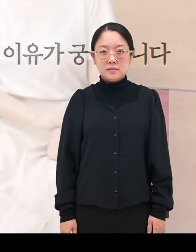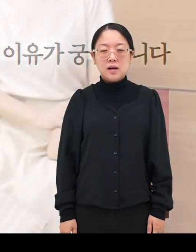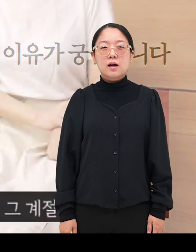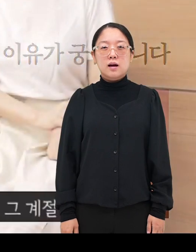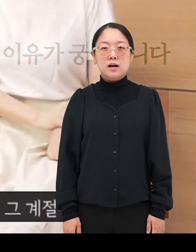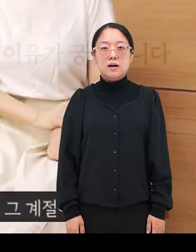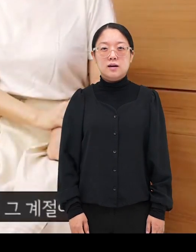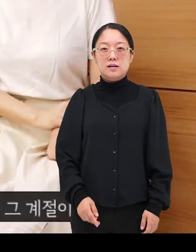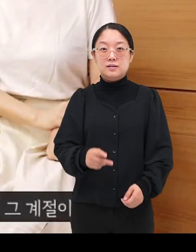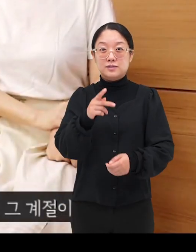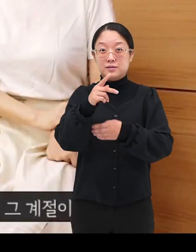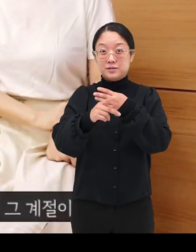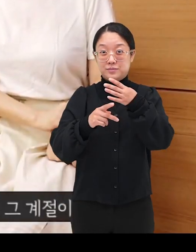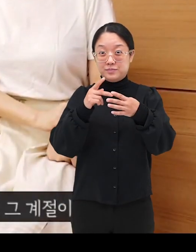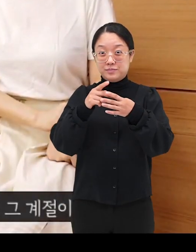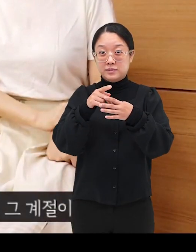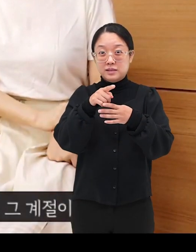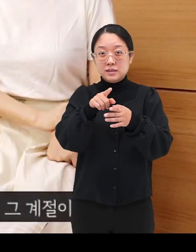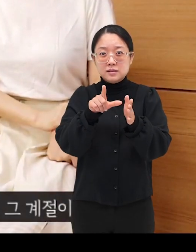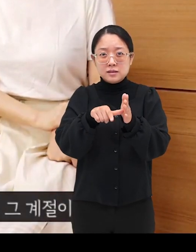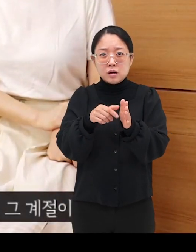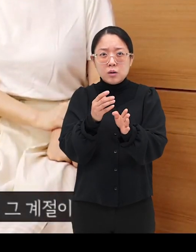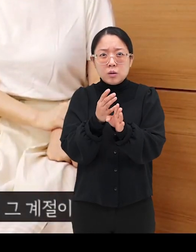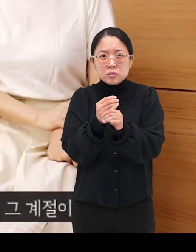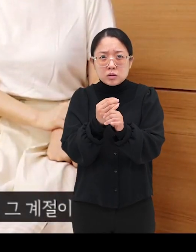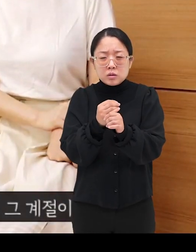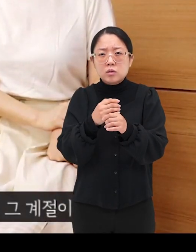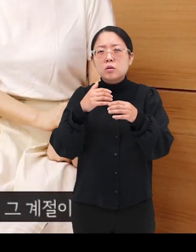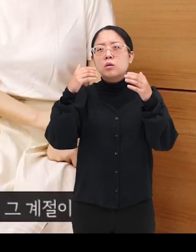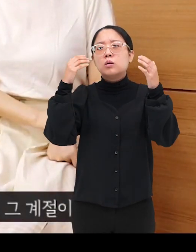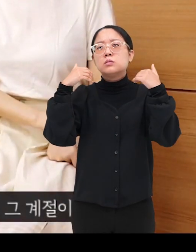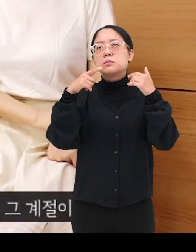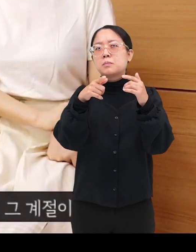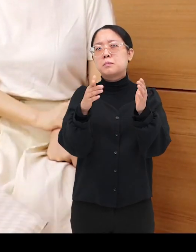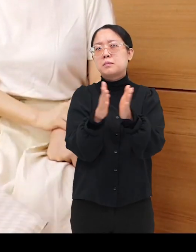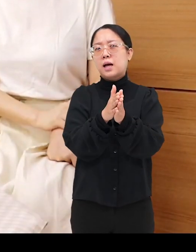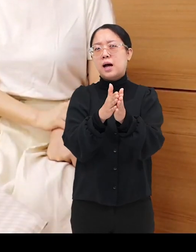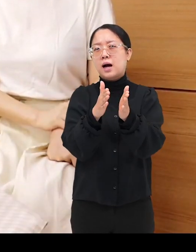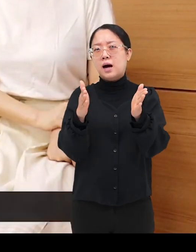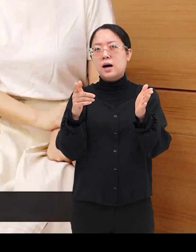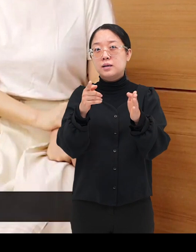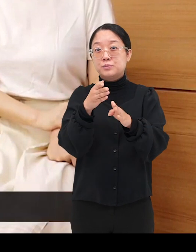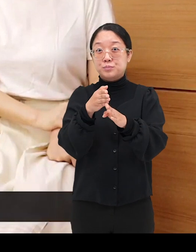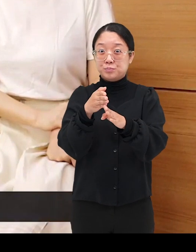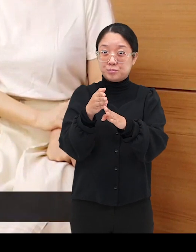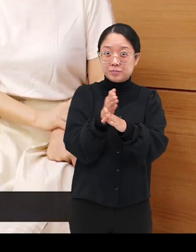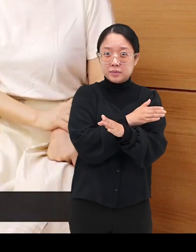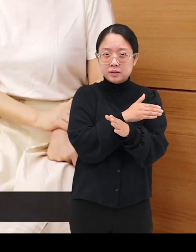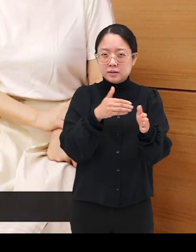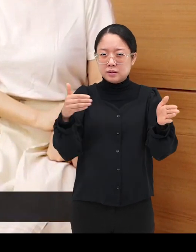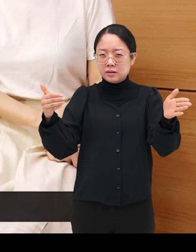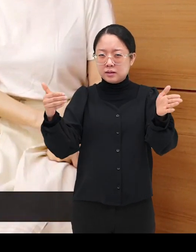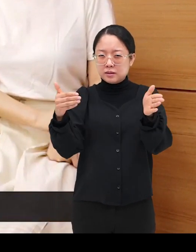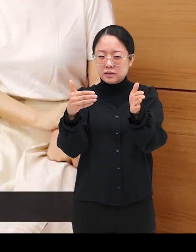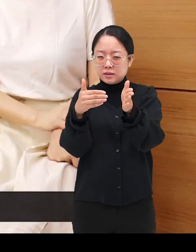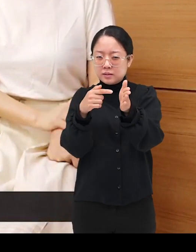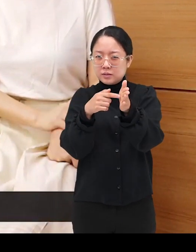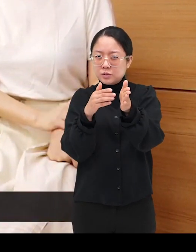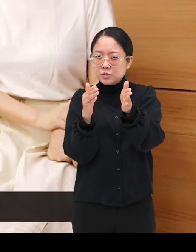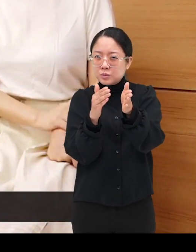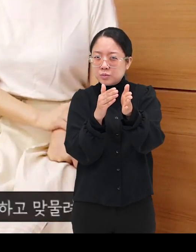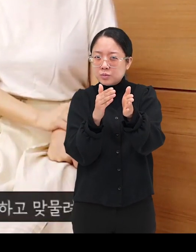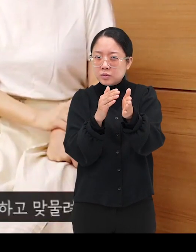50일의 썸머라 그래가지고 이 프로그램을 시작하는 그 계절이 막 여름 접어들기 시작할